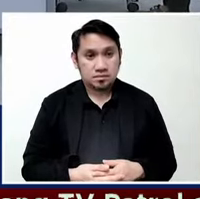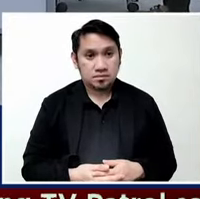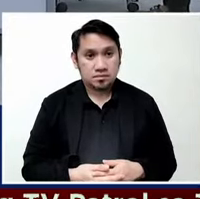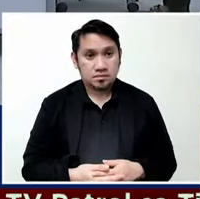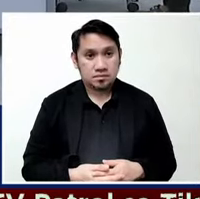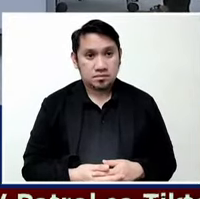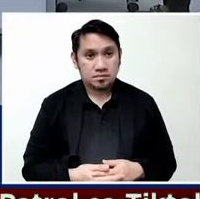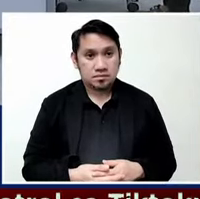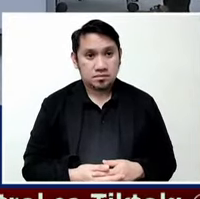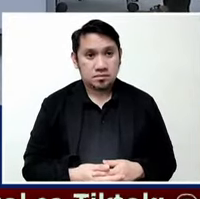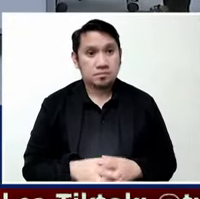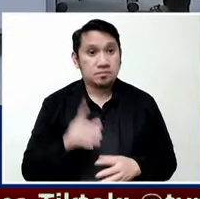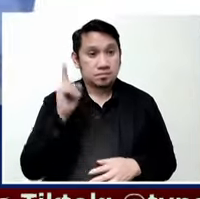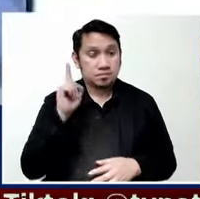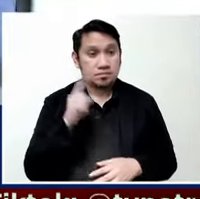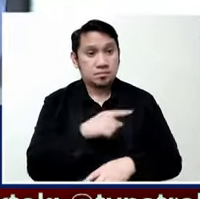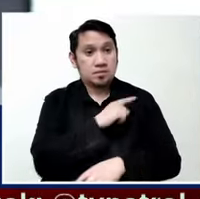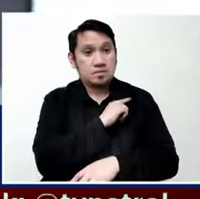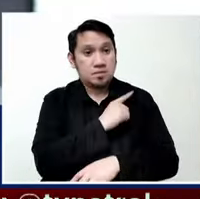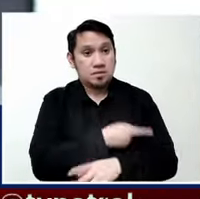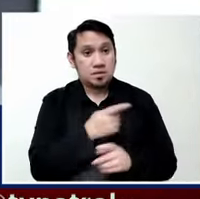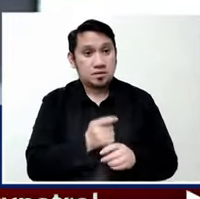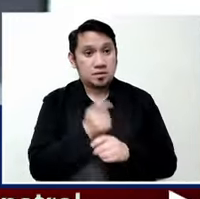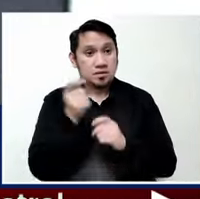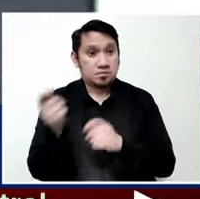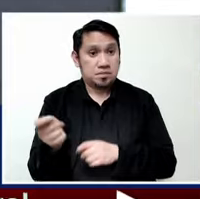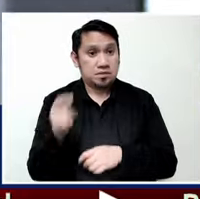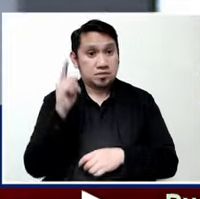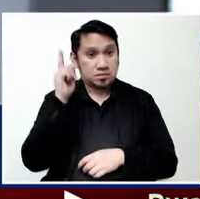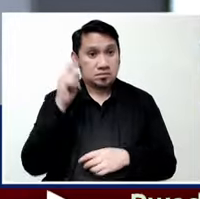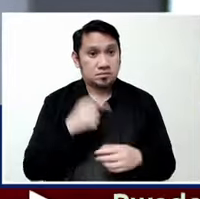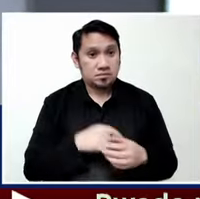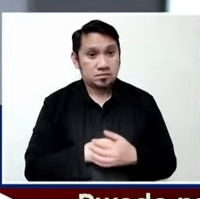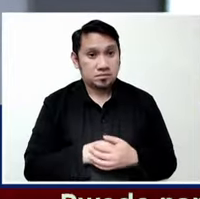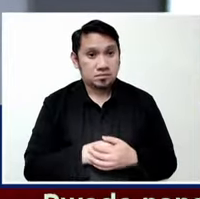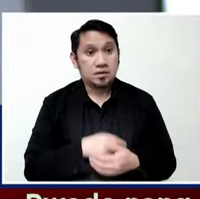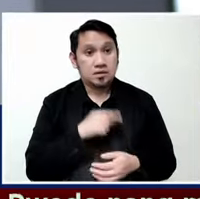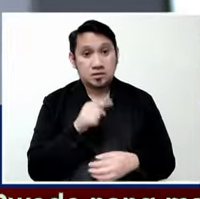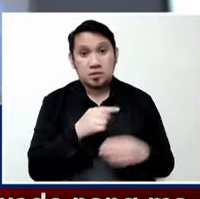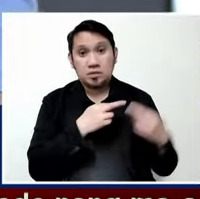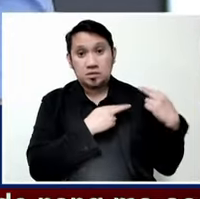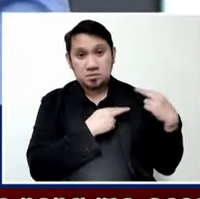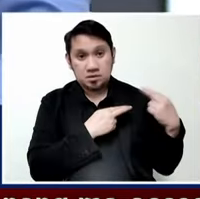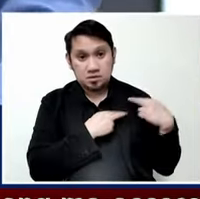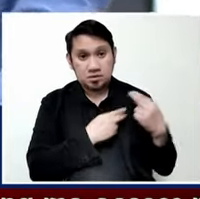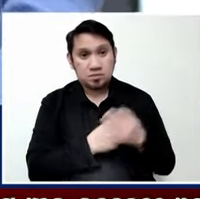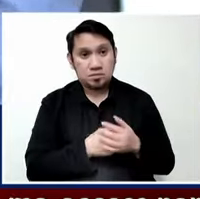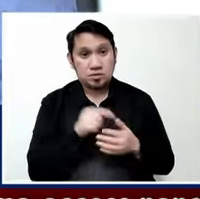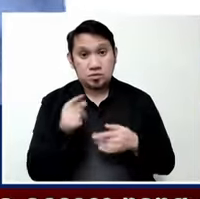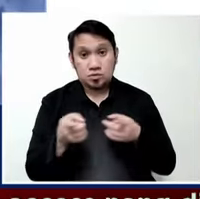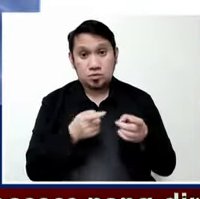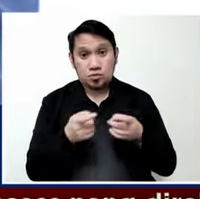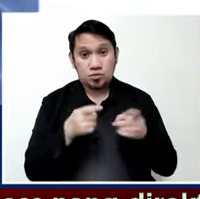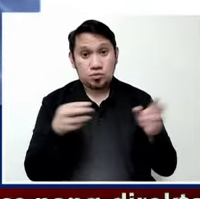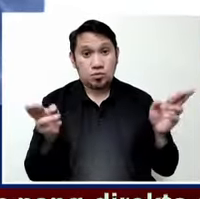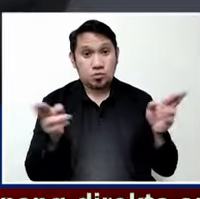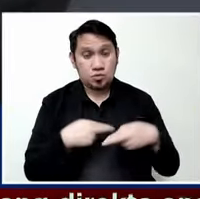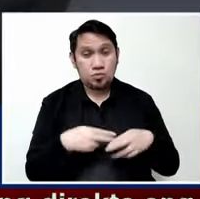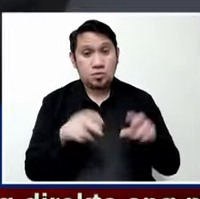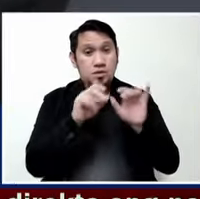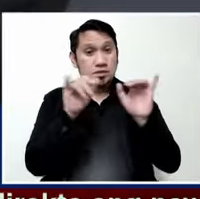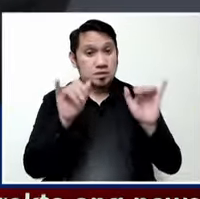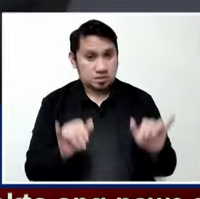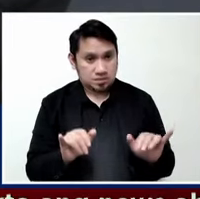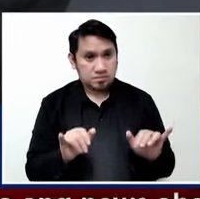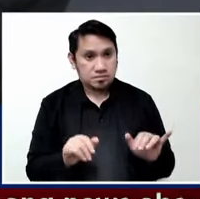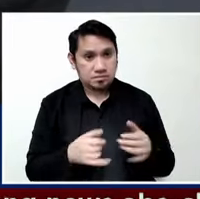Veterano na sa larangan ng power transmission si Engineer Leo Bugarin. Siya ang in charge sa control room na ito ng systems operation